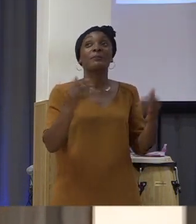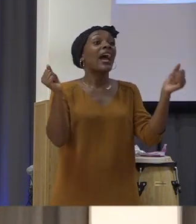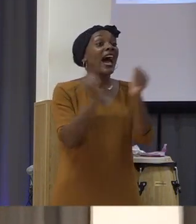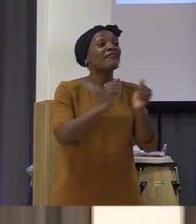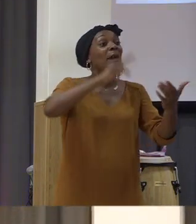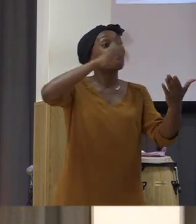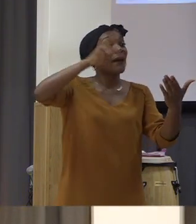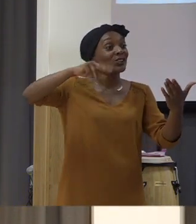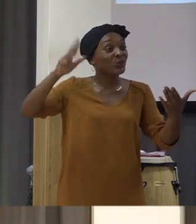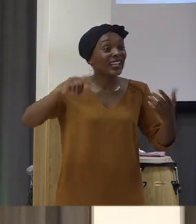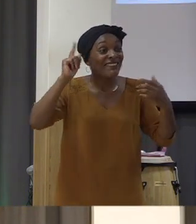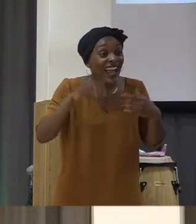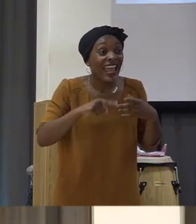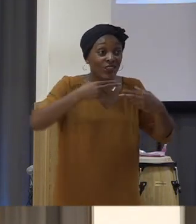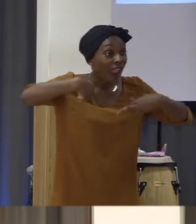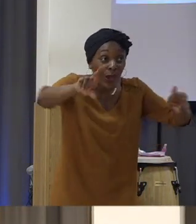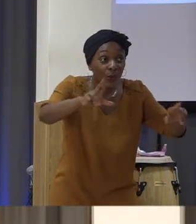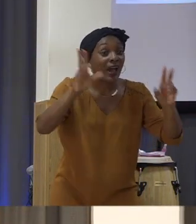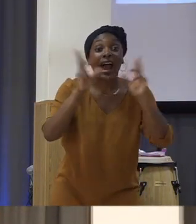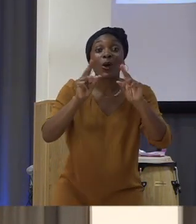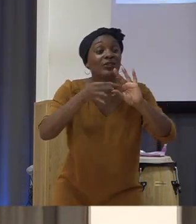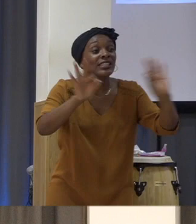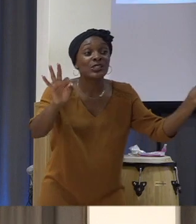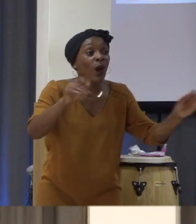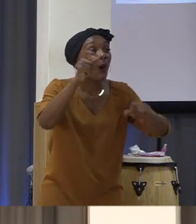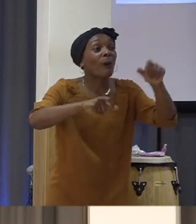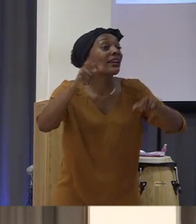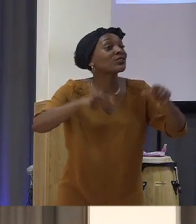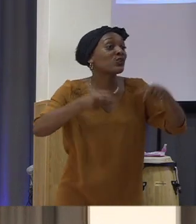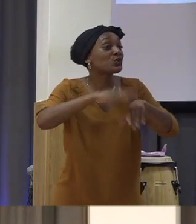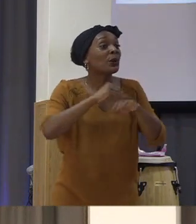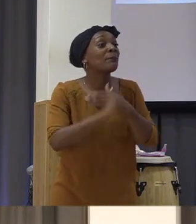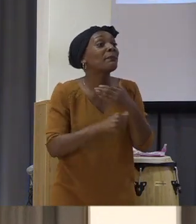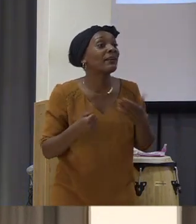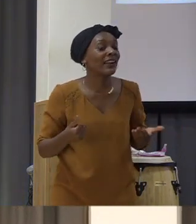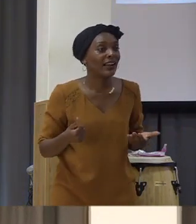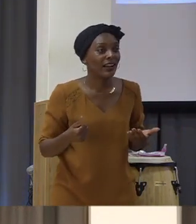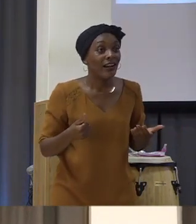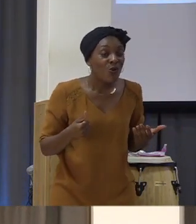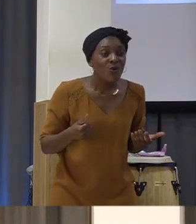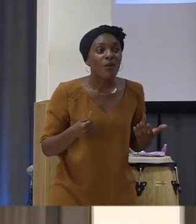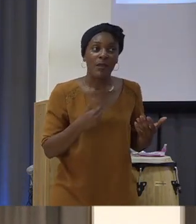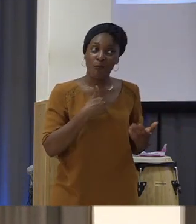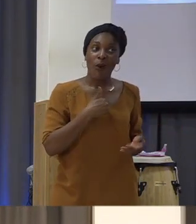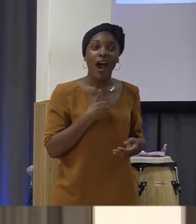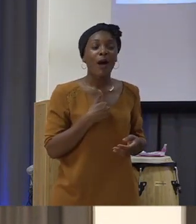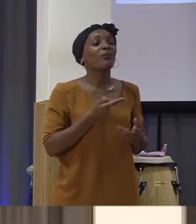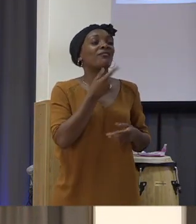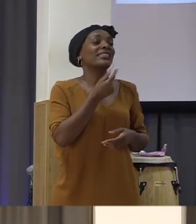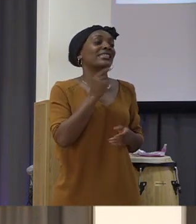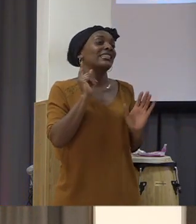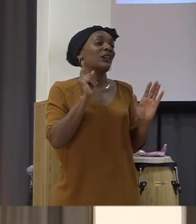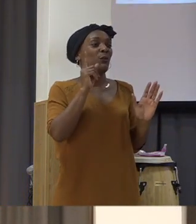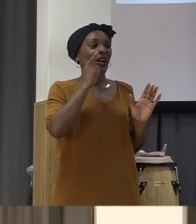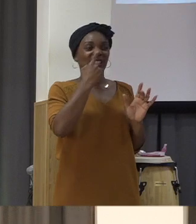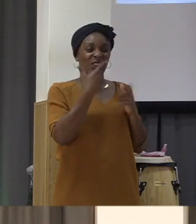peinture, raconter un message dans la rue aux gens. C'était beaucoup plus dur, mais curieusement, pour moi, c'était plus simple parce que ça